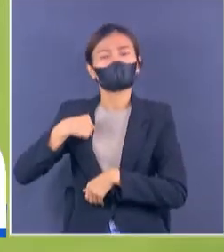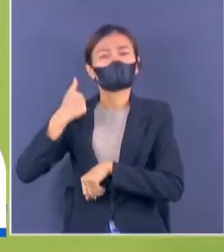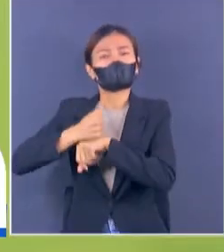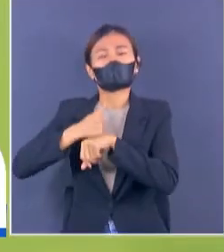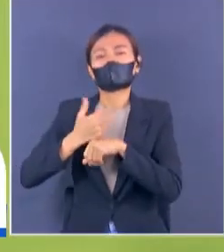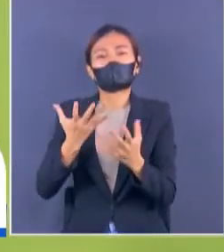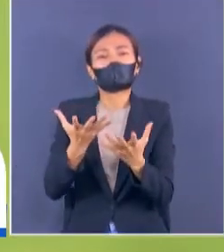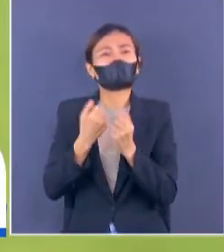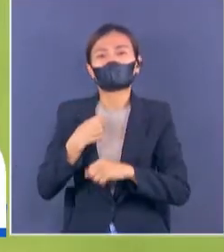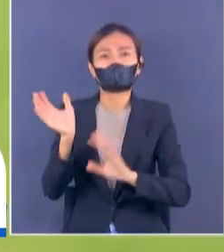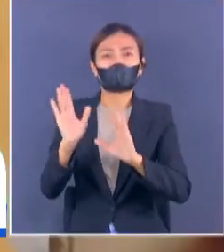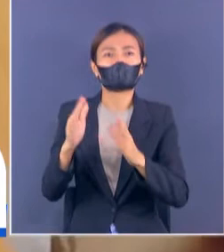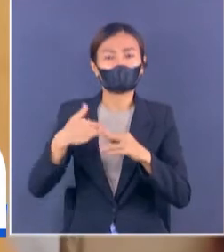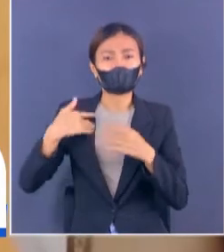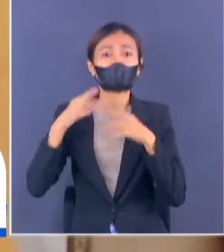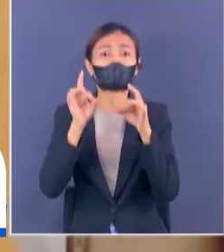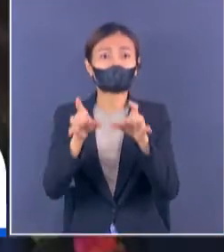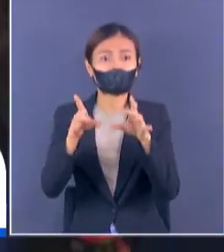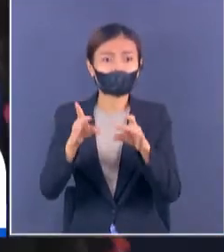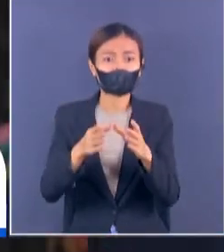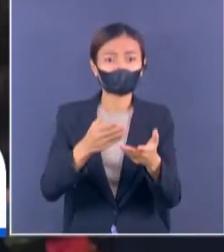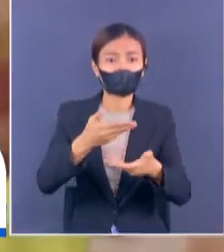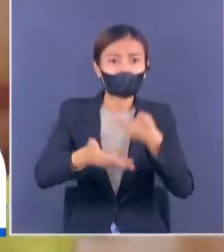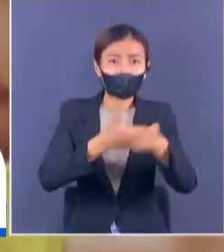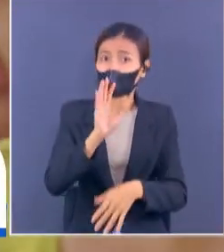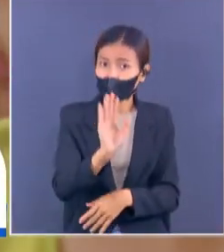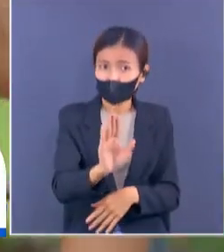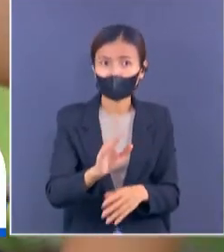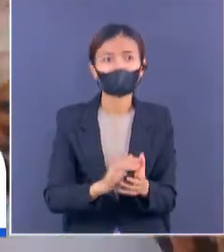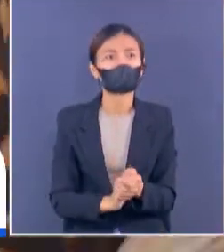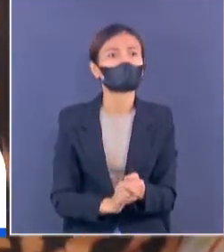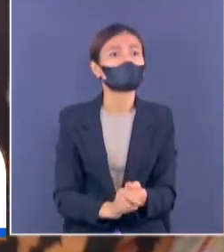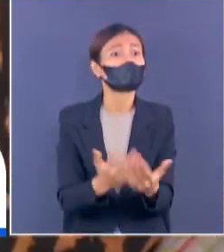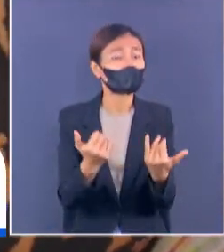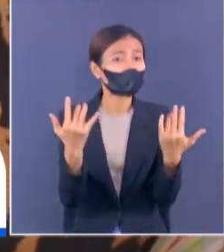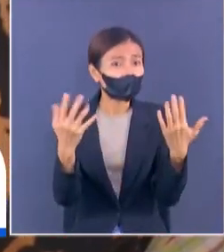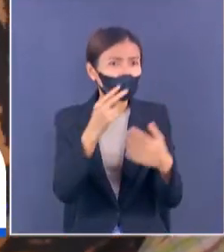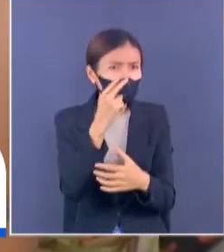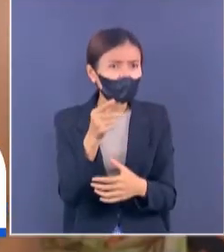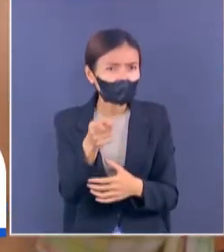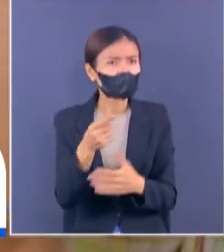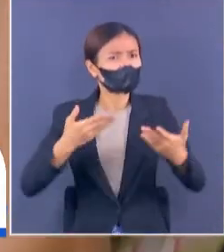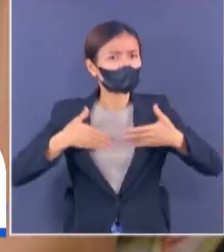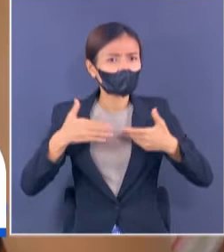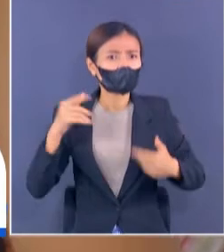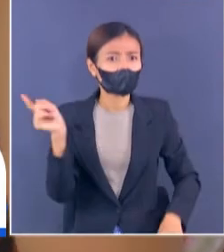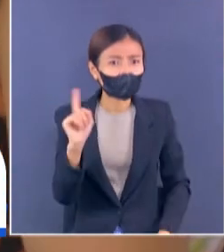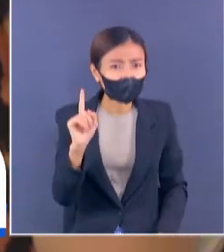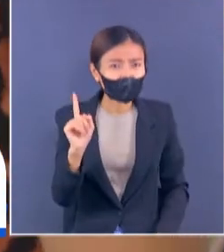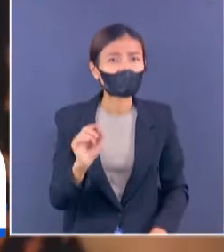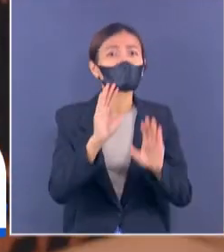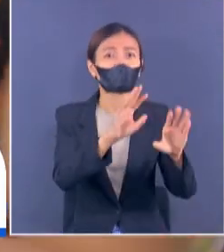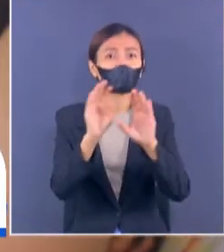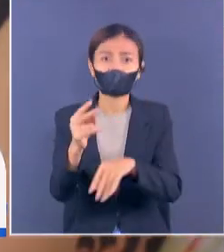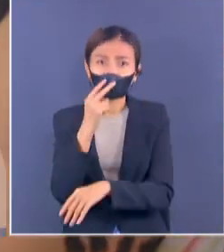น้ำปลาร้าเองได้โดยเนื้อเรื่องฮักล้นไห่จะทำให้ผู้ชมได้รับความสนุกสนานความฮาความ